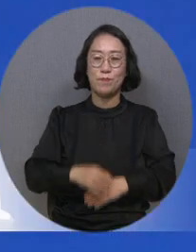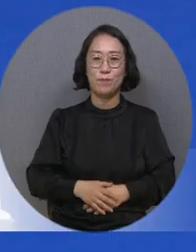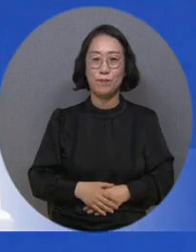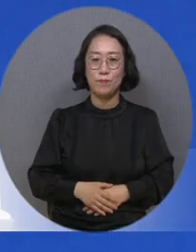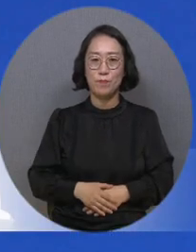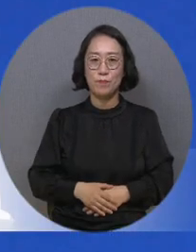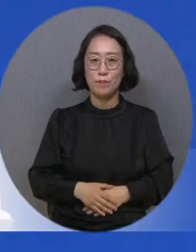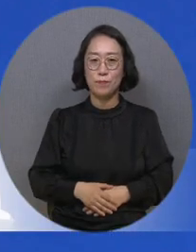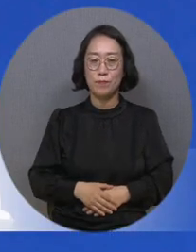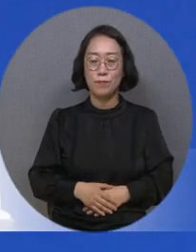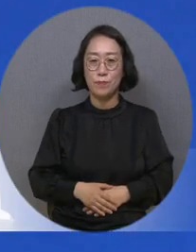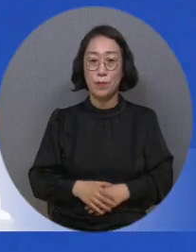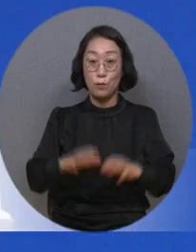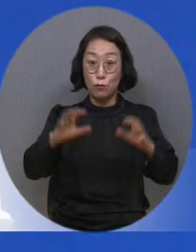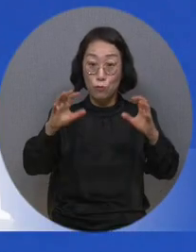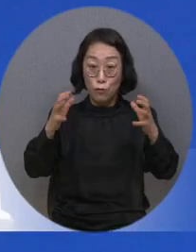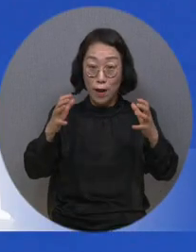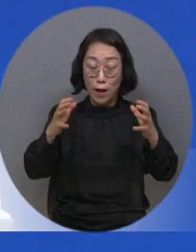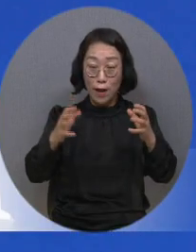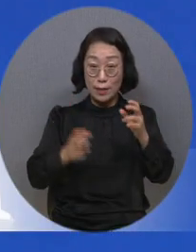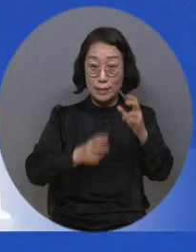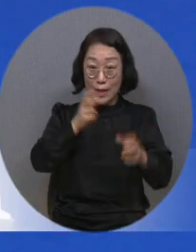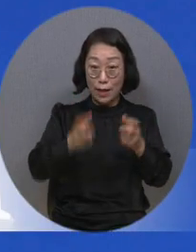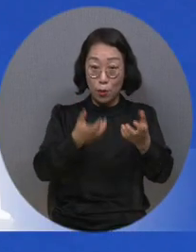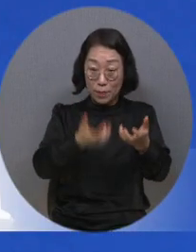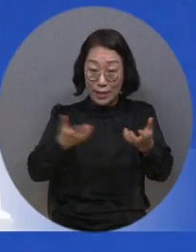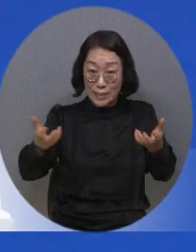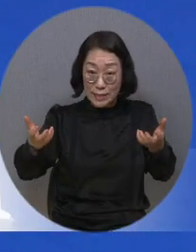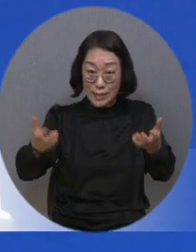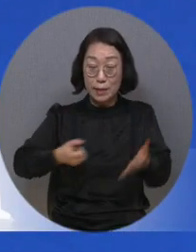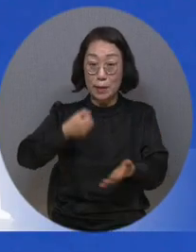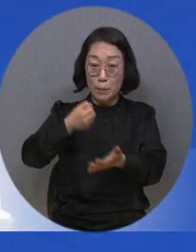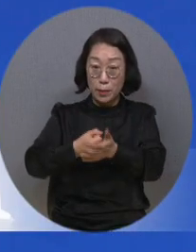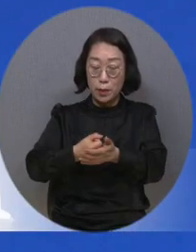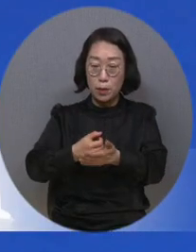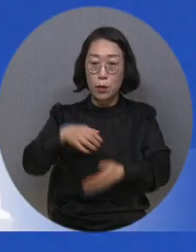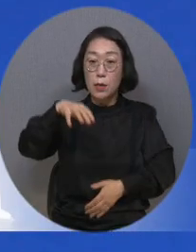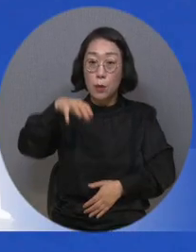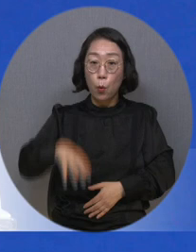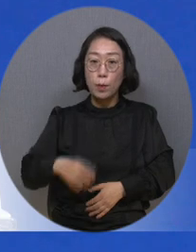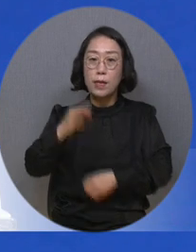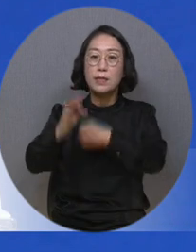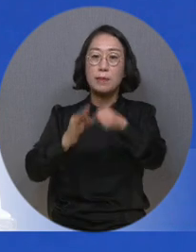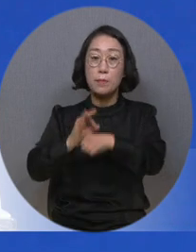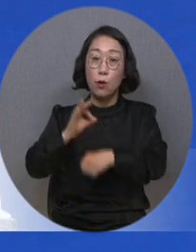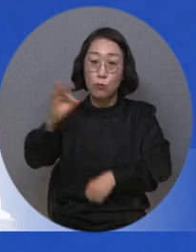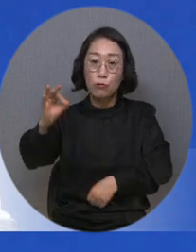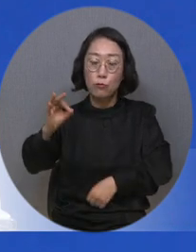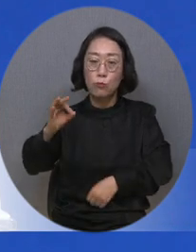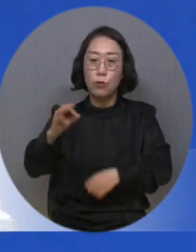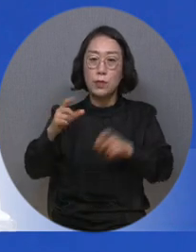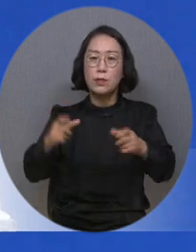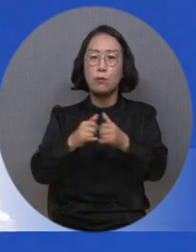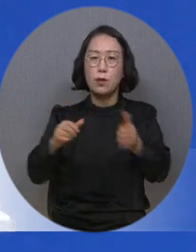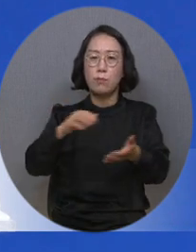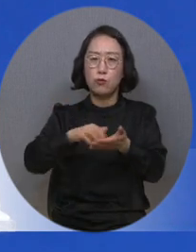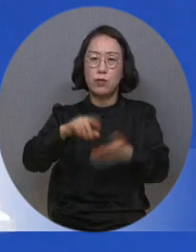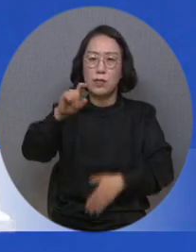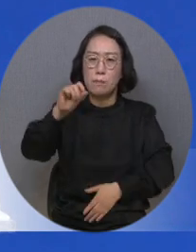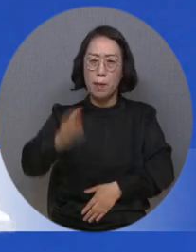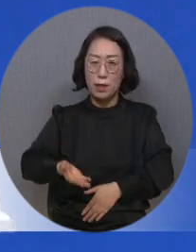있겠습니다. 국가산업단지 지정으로 고흥군은 10년 후에 인구 10만 이상의 운구로 성장하기